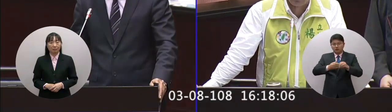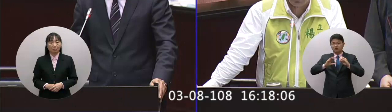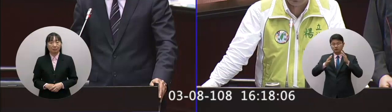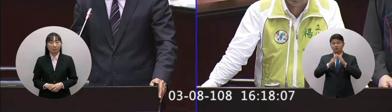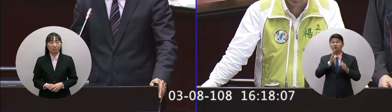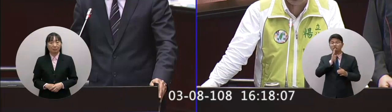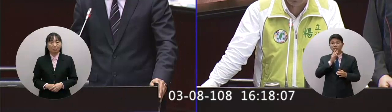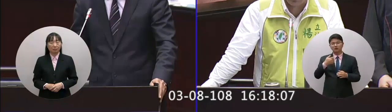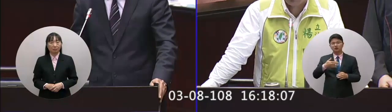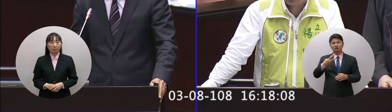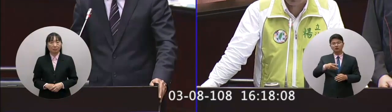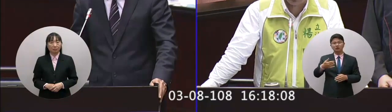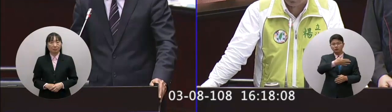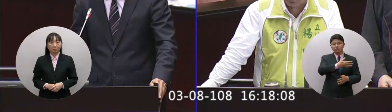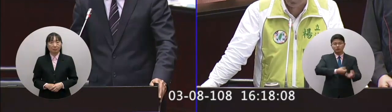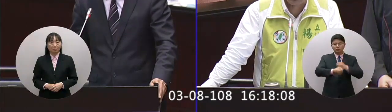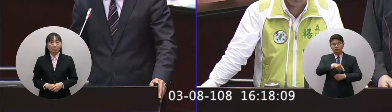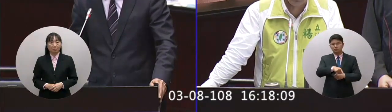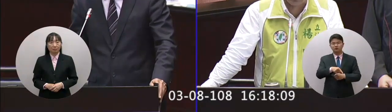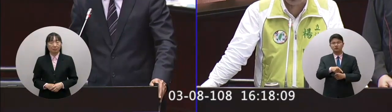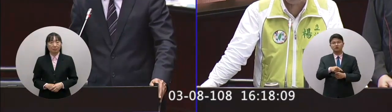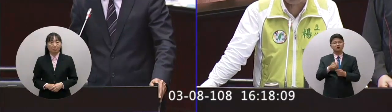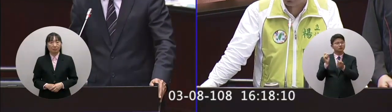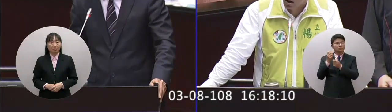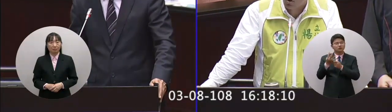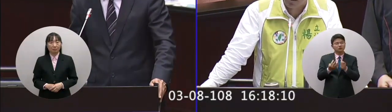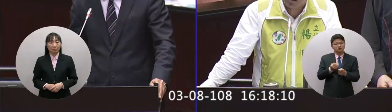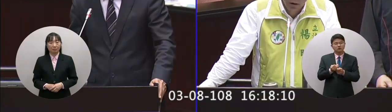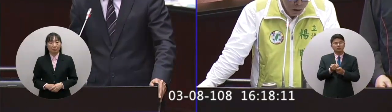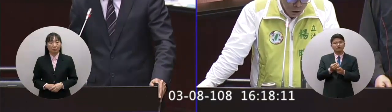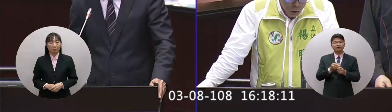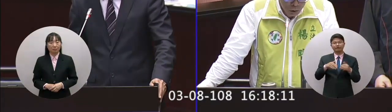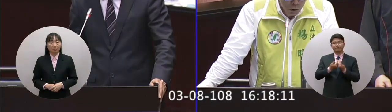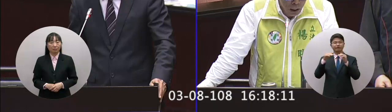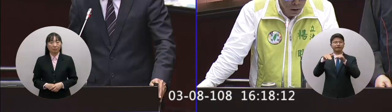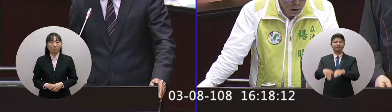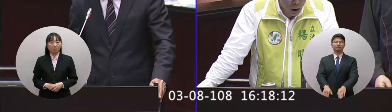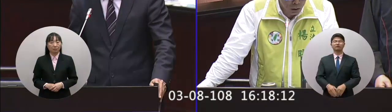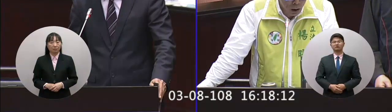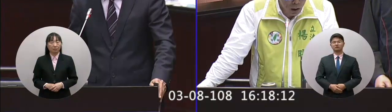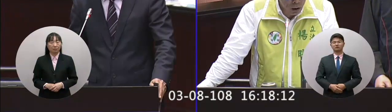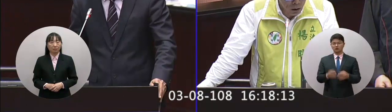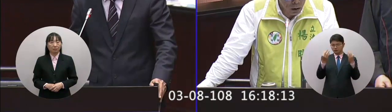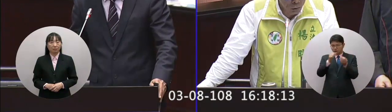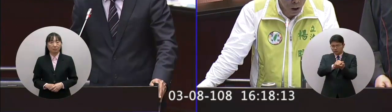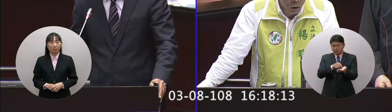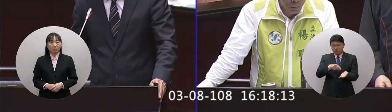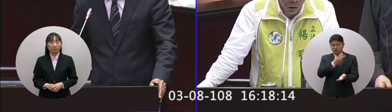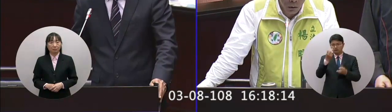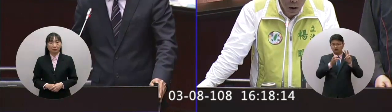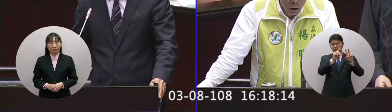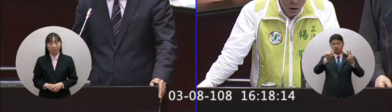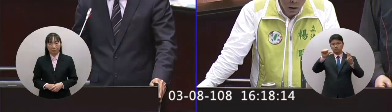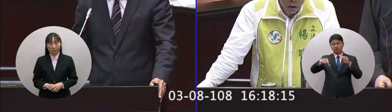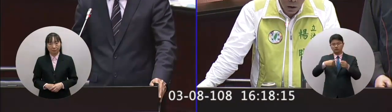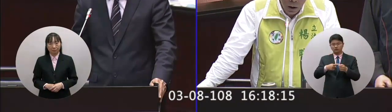发展事实上在这几年是一直在衰退的。数据显示大概2015年有一个